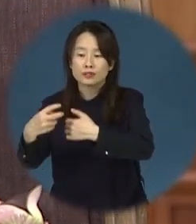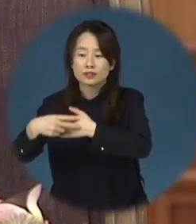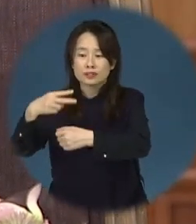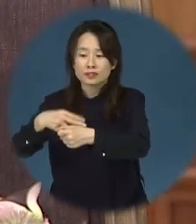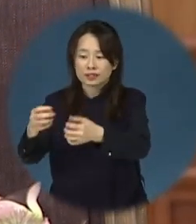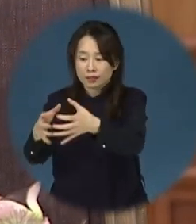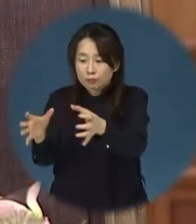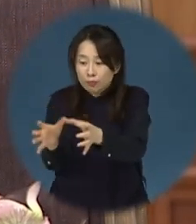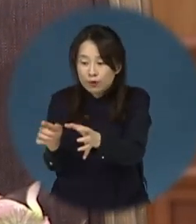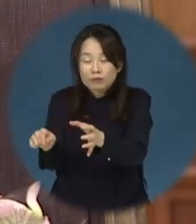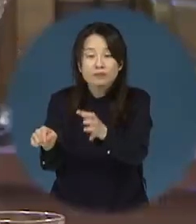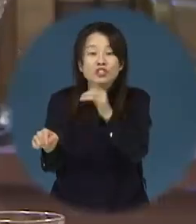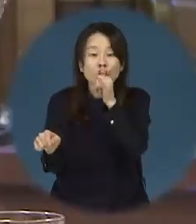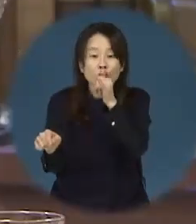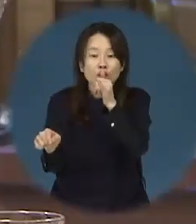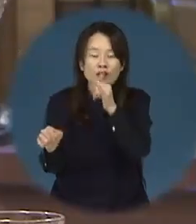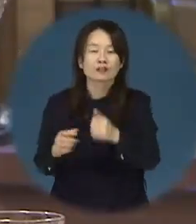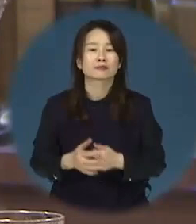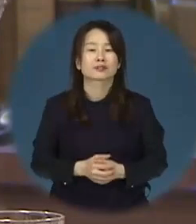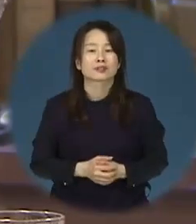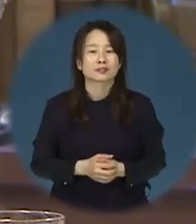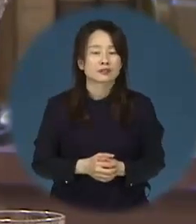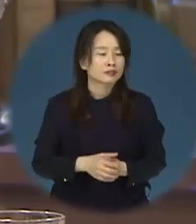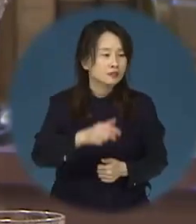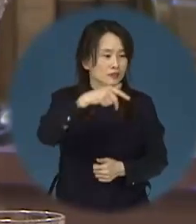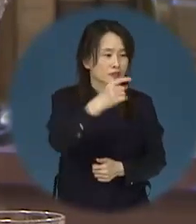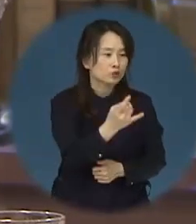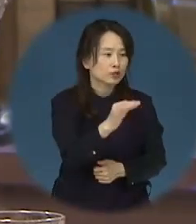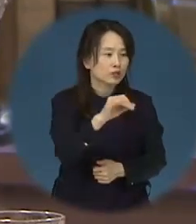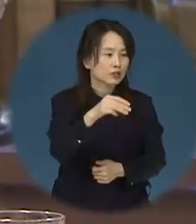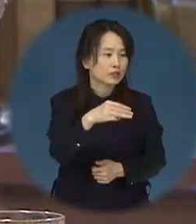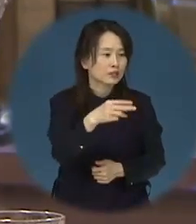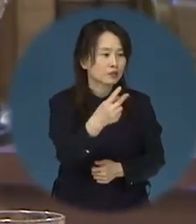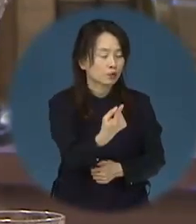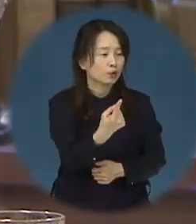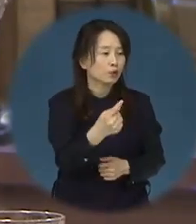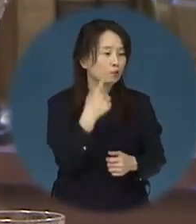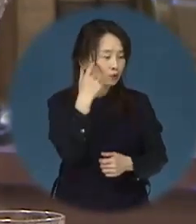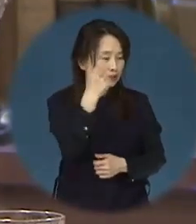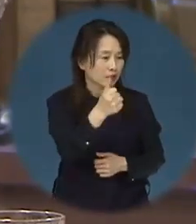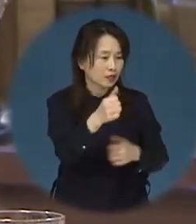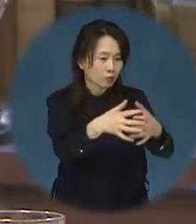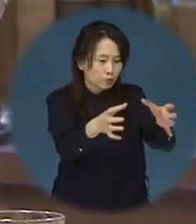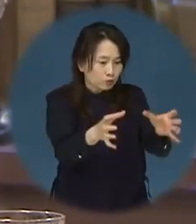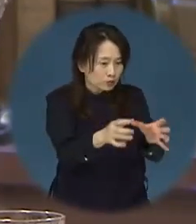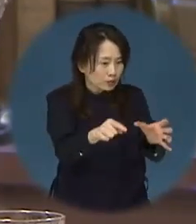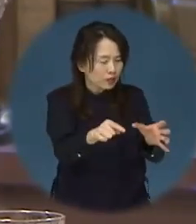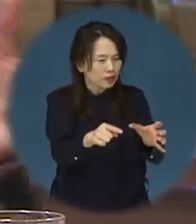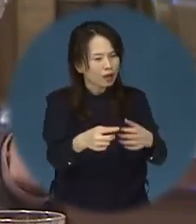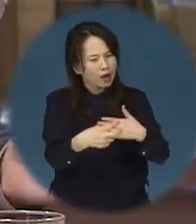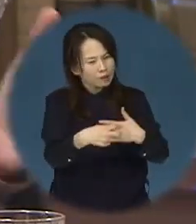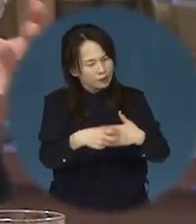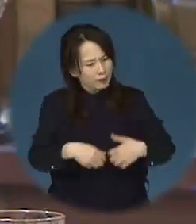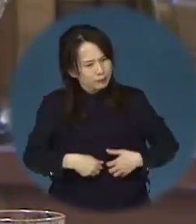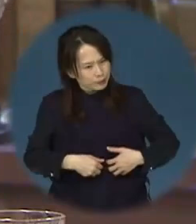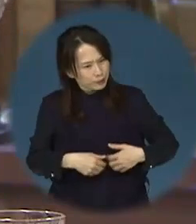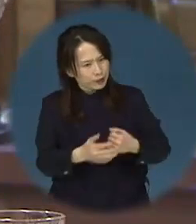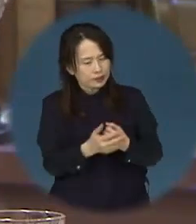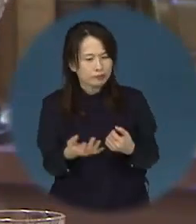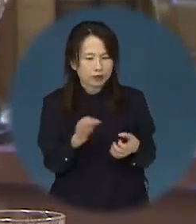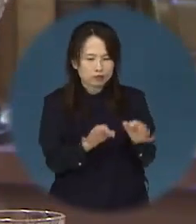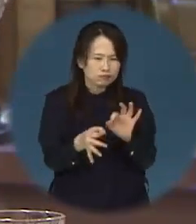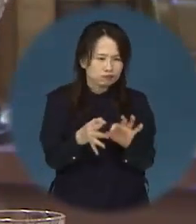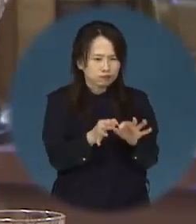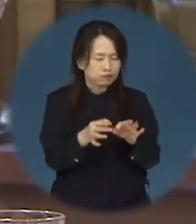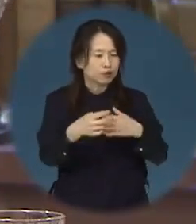이런 모임이 있었어요. 아무튼 최일도 목사의 그 다일 공동체가 아, 이 병원이 필요하다 해서 네네. 십실반 후원으로